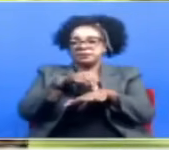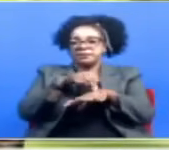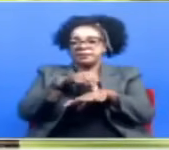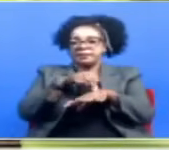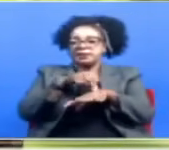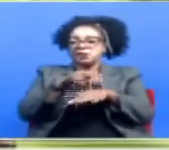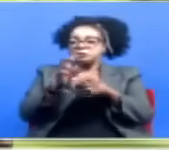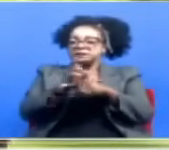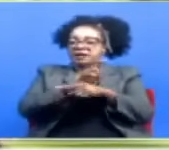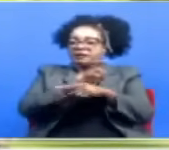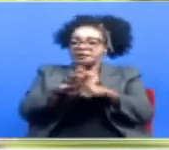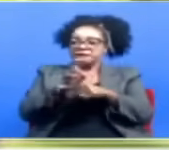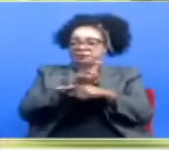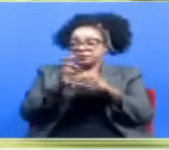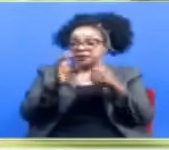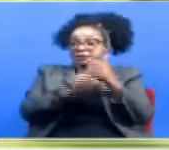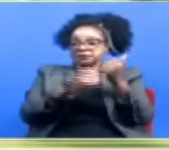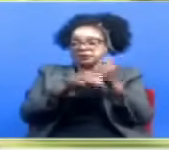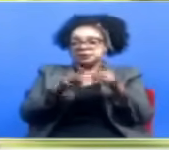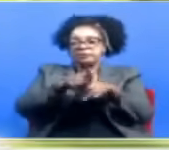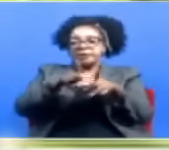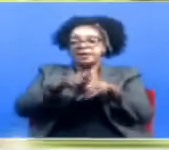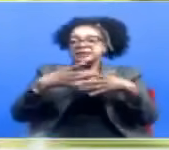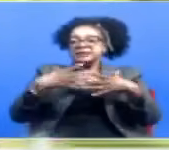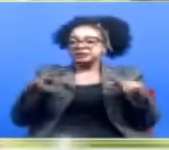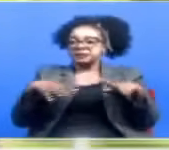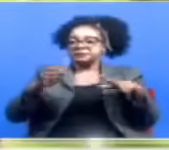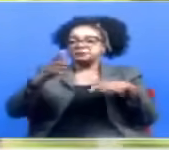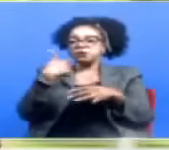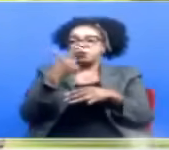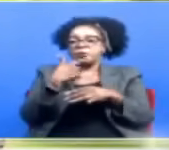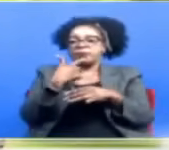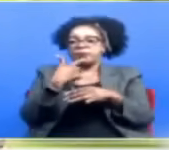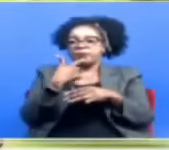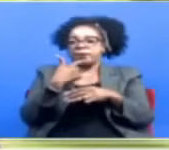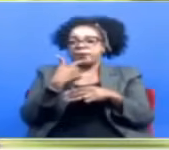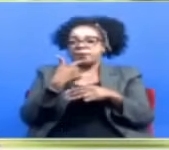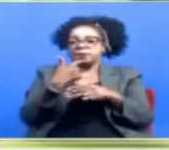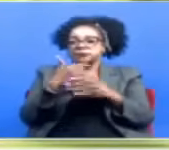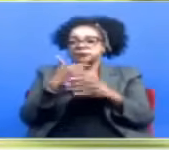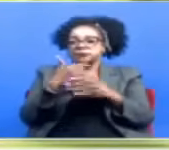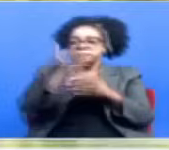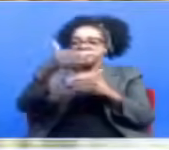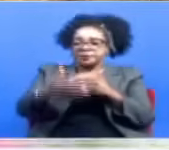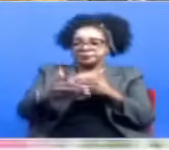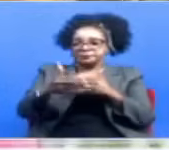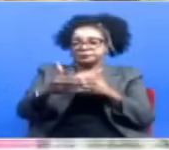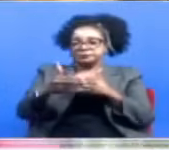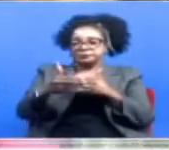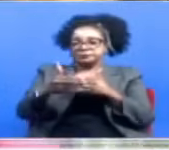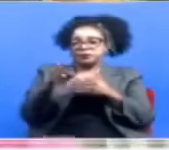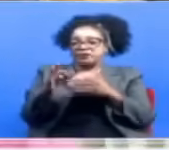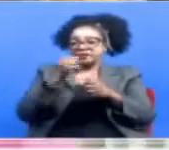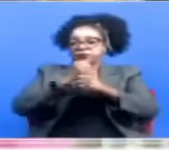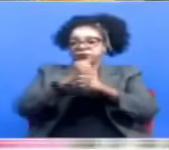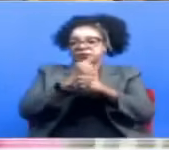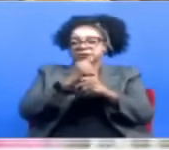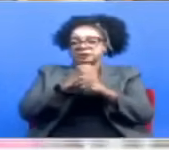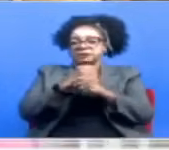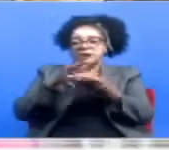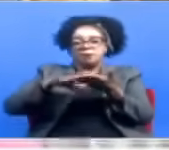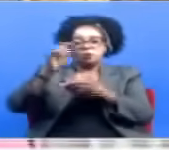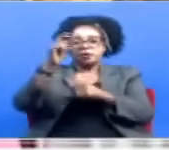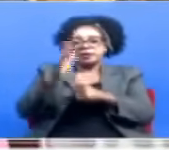country selflessly. Citizens who have gone beyond the call of duty. Ila Wakenya wengi waliopokea